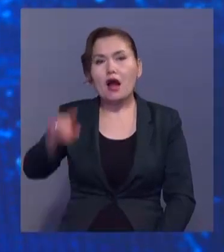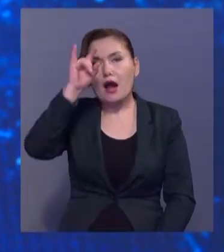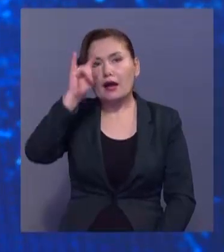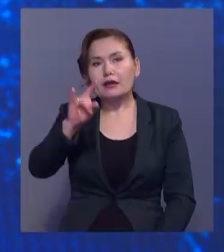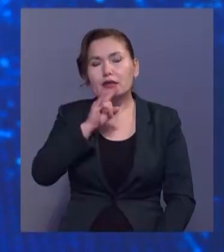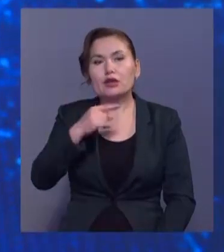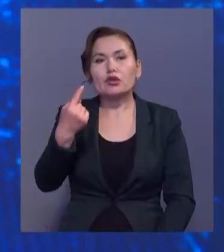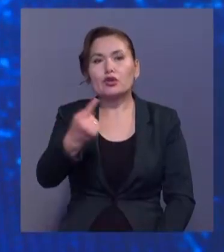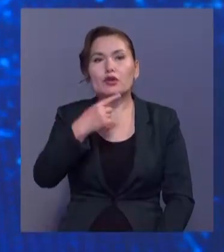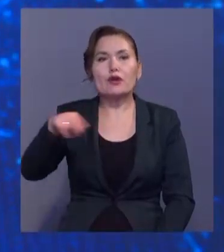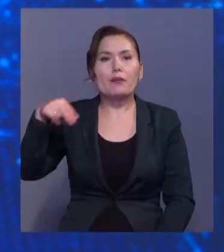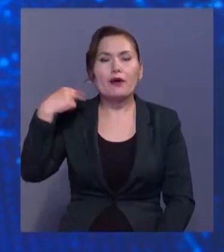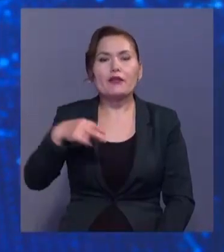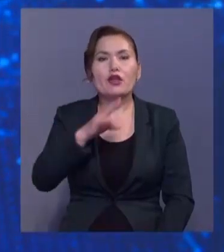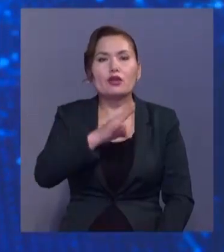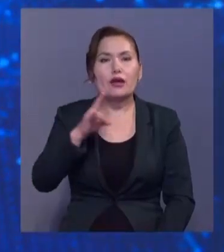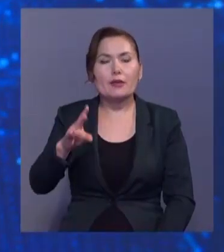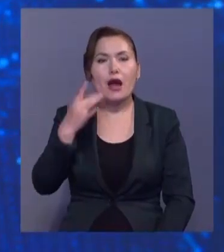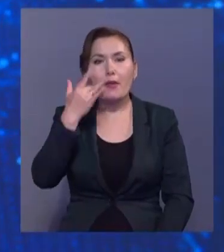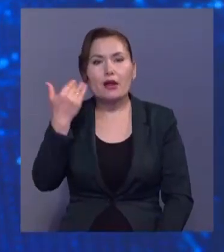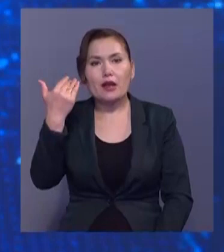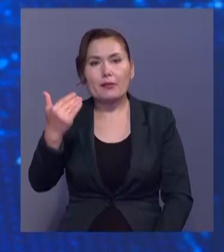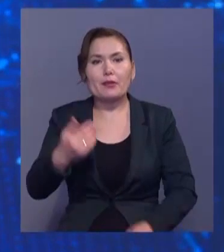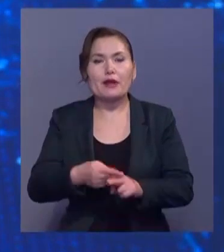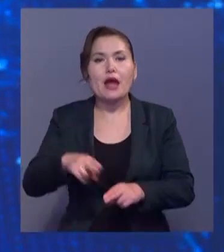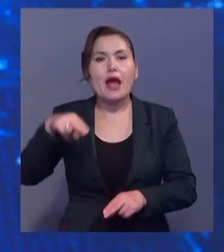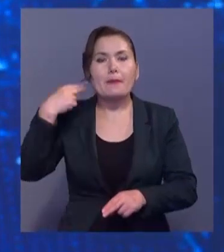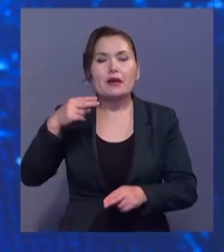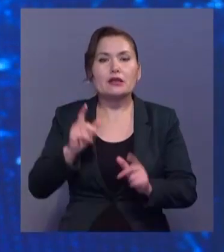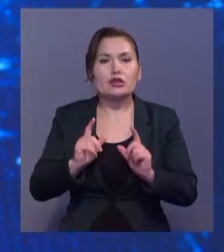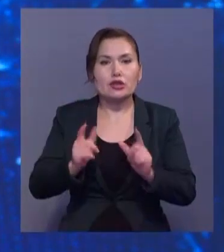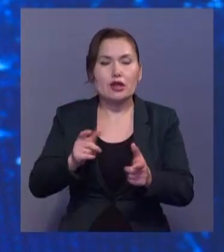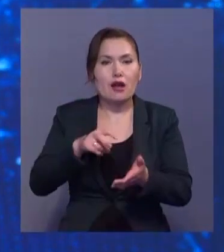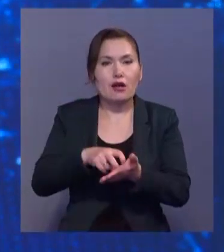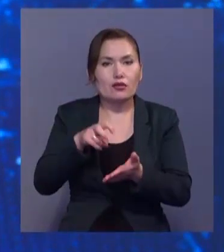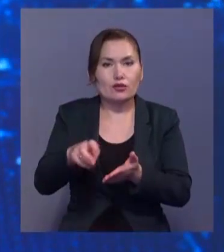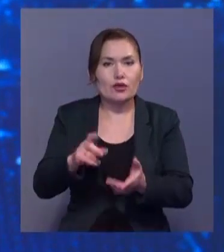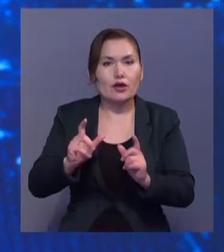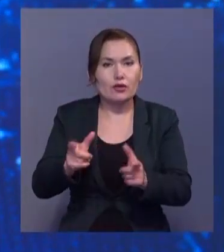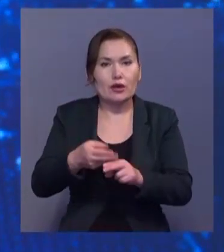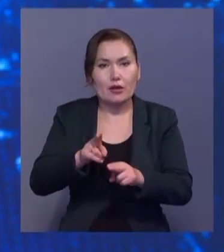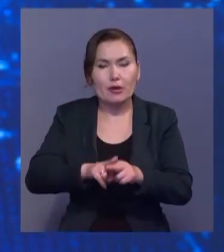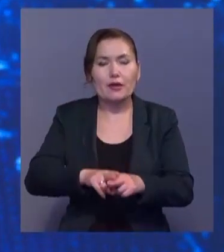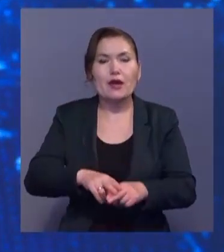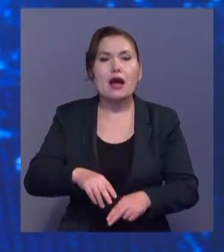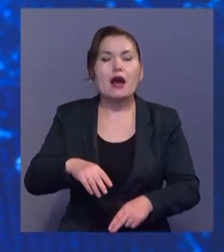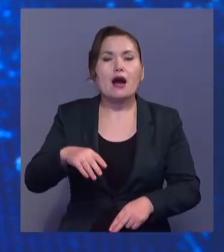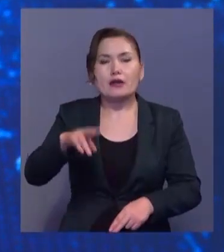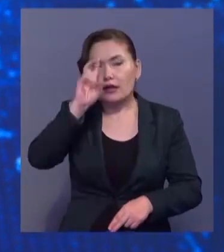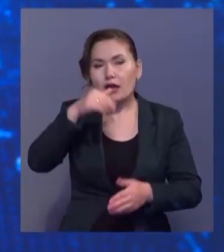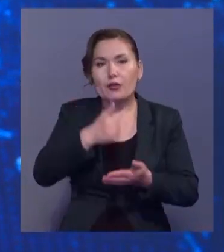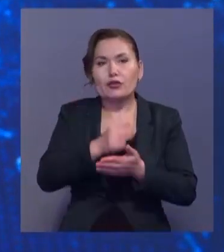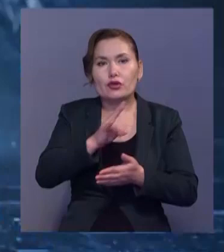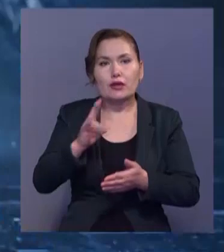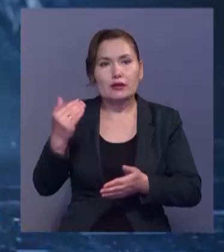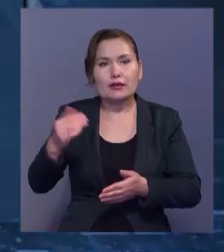Қазақстанның тұңғыш президенті Нұрсұлтан Назарбаев Америка Құрама Штаттарының президентіне жеделхат жолдады. Елбасы Дональд